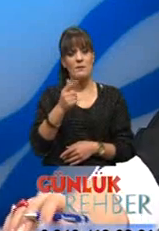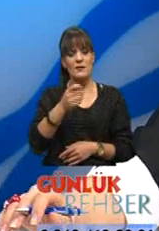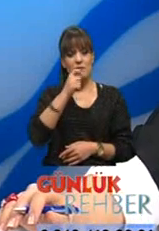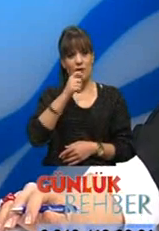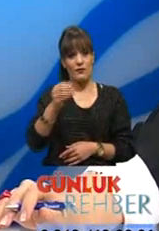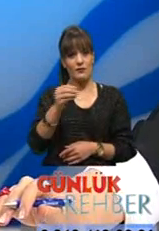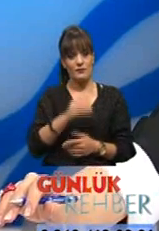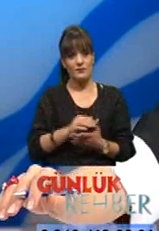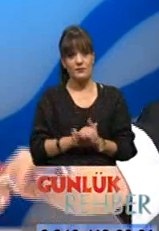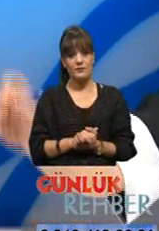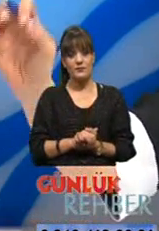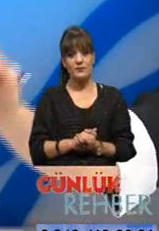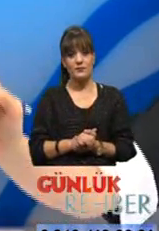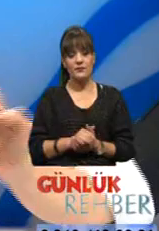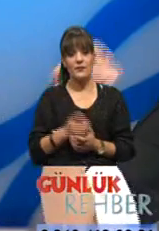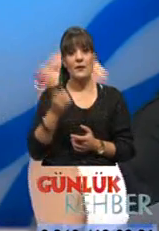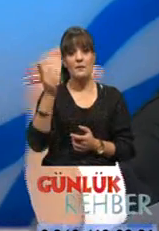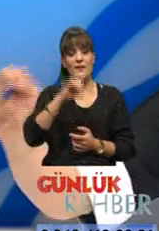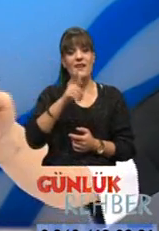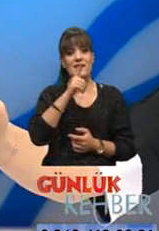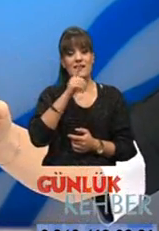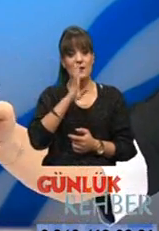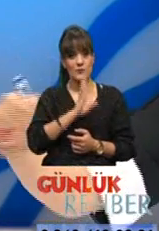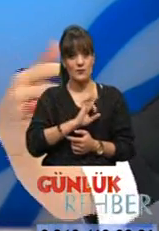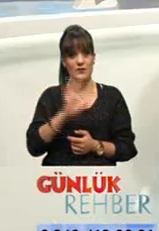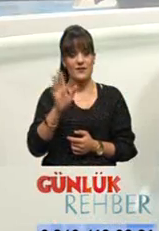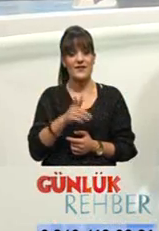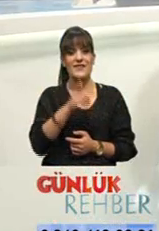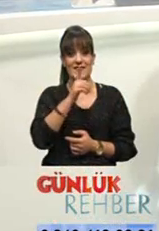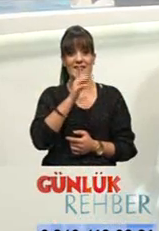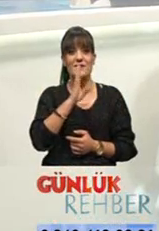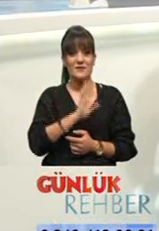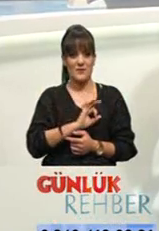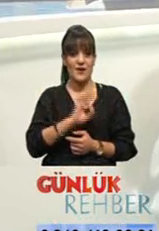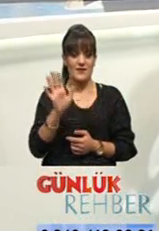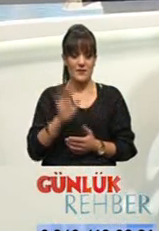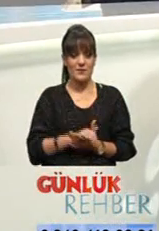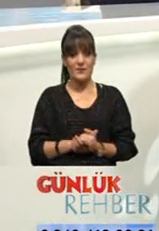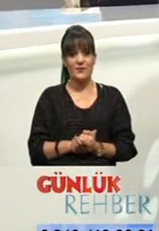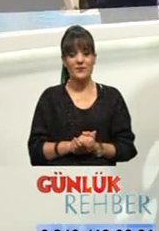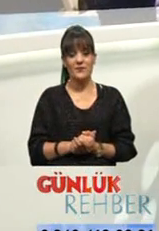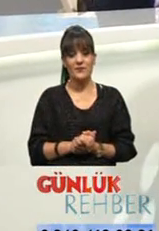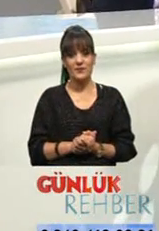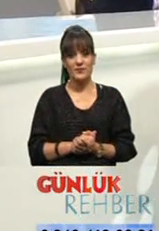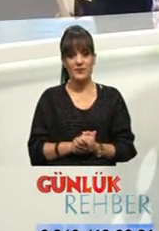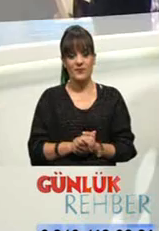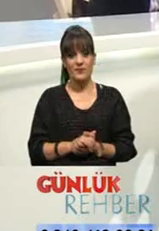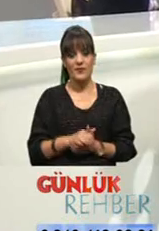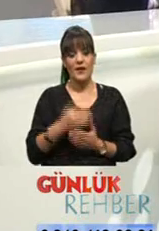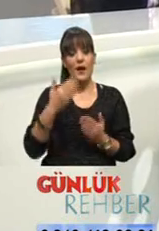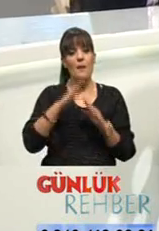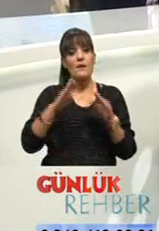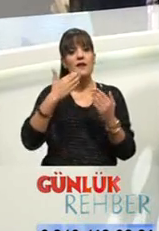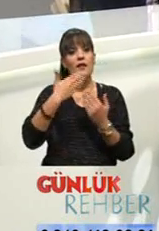şöyle önümüze çekelim. Şöyle yapalım. Bir daha ses muazzam test ediyoruz. Ses muazzam. Ses muazzam. Tamam, harika. Efendim,